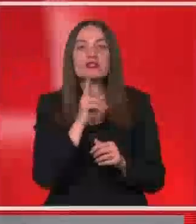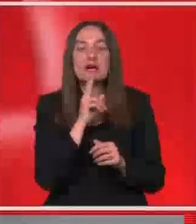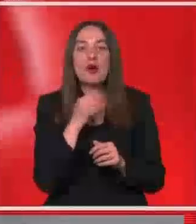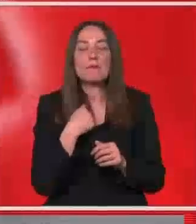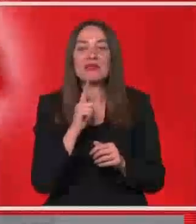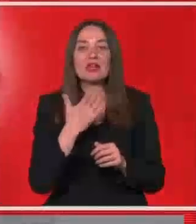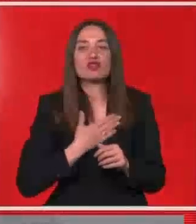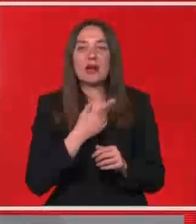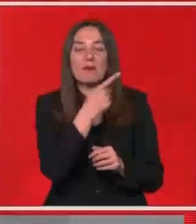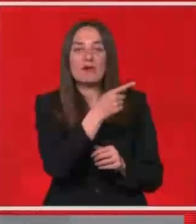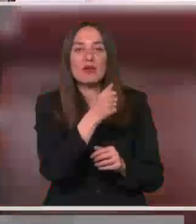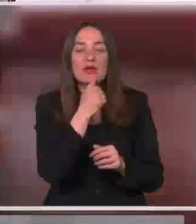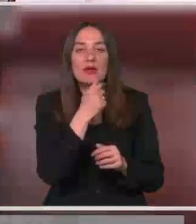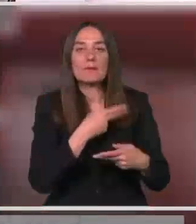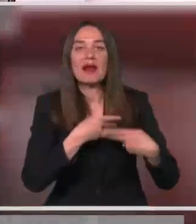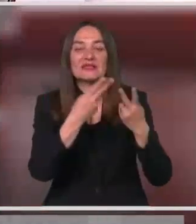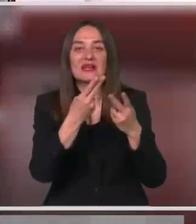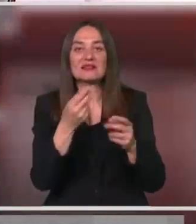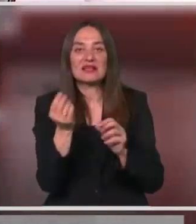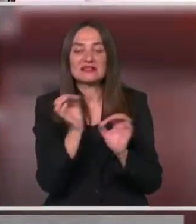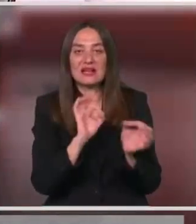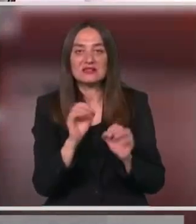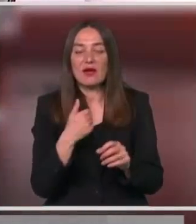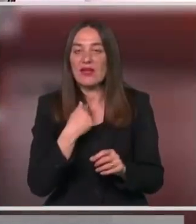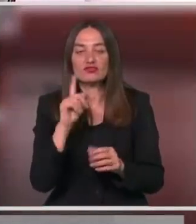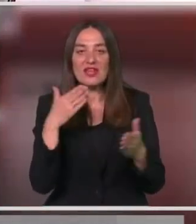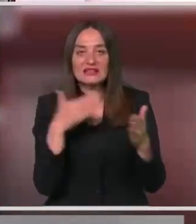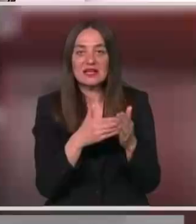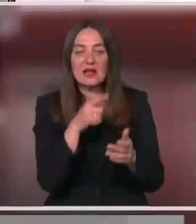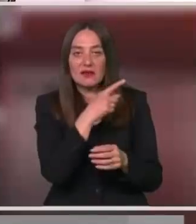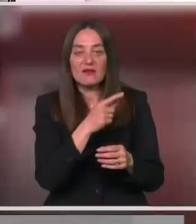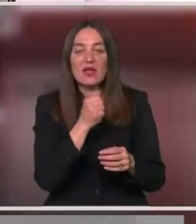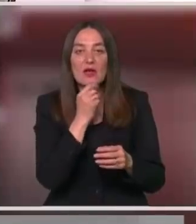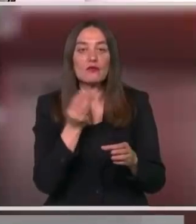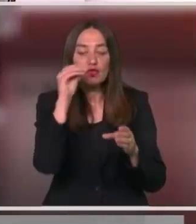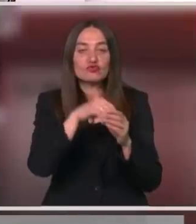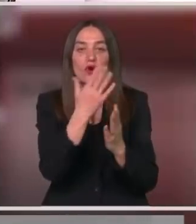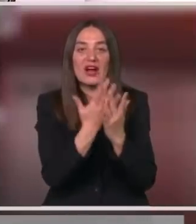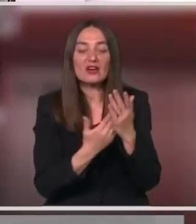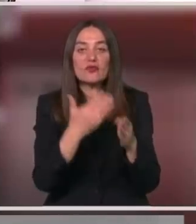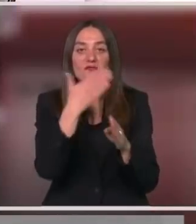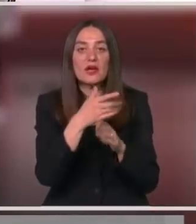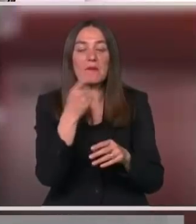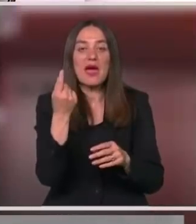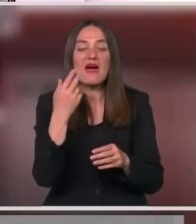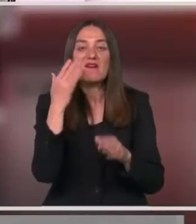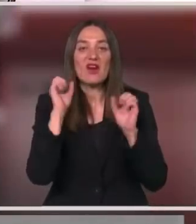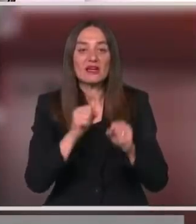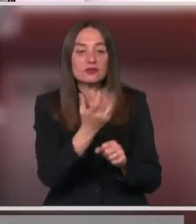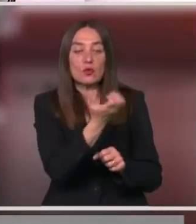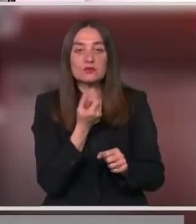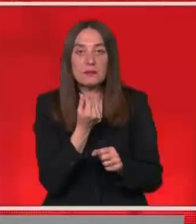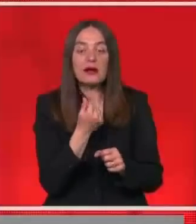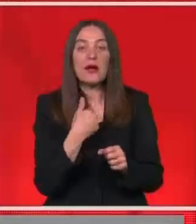ne želimo da vi plasirate sredstva. Dakle, ono što nije naš cilj je da se sredstva dođu na račun firme i da vlasnik pokupi dividendu. Naš cilj je da